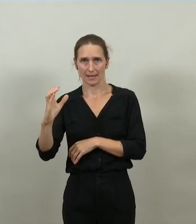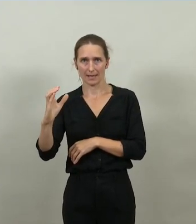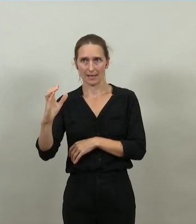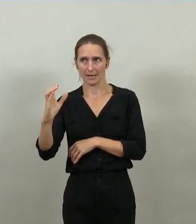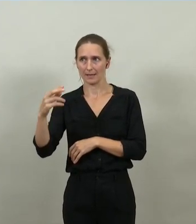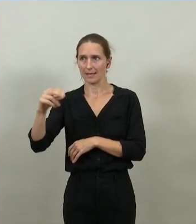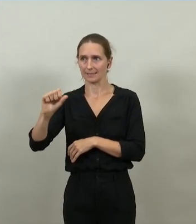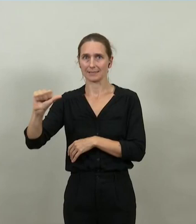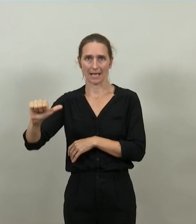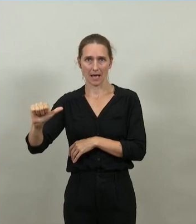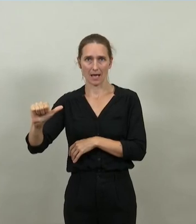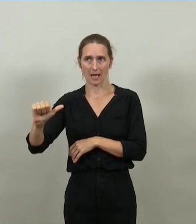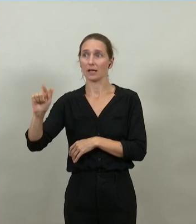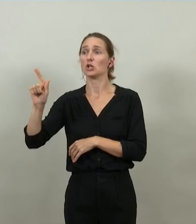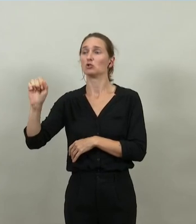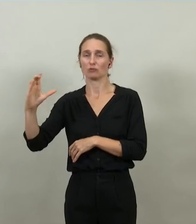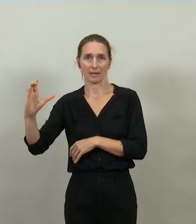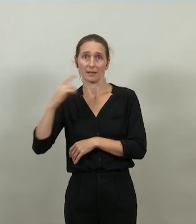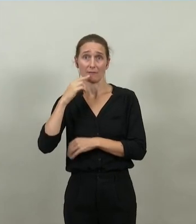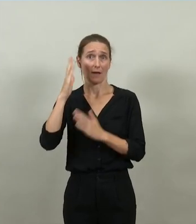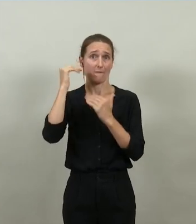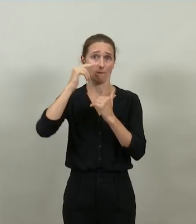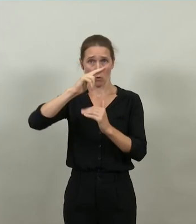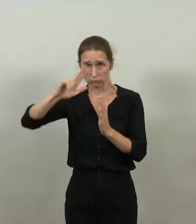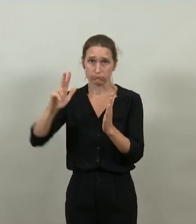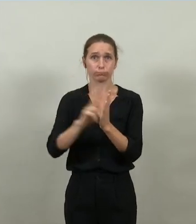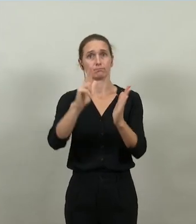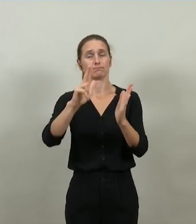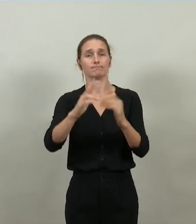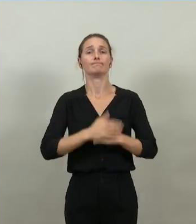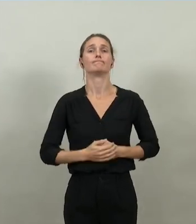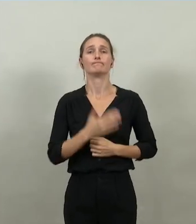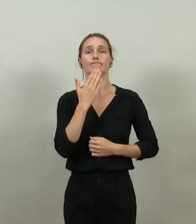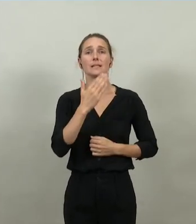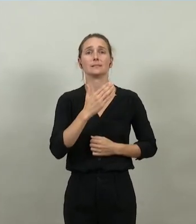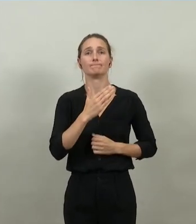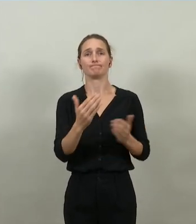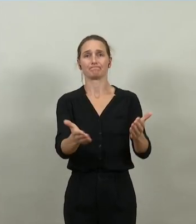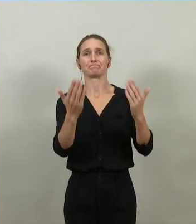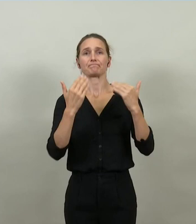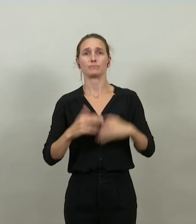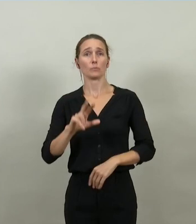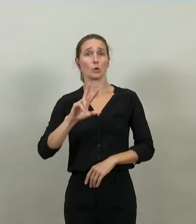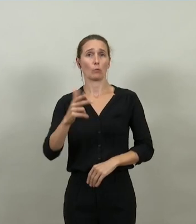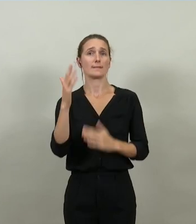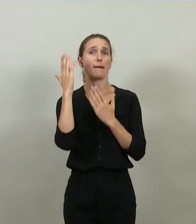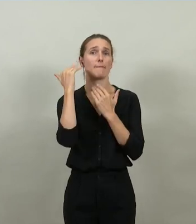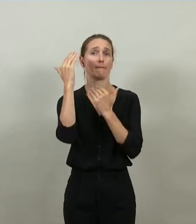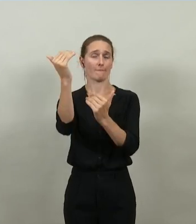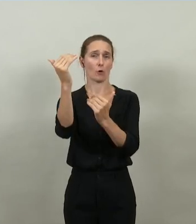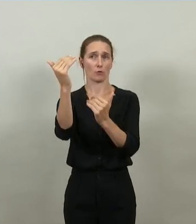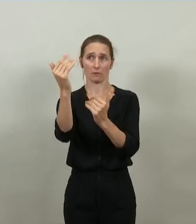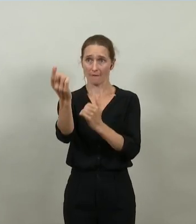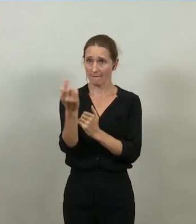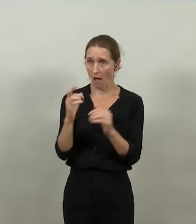NASA et JEC ce vœux est adopté je vous remercie le 3è il est déposé